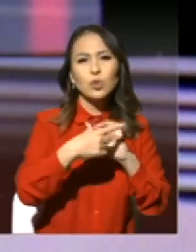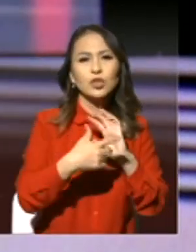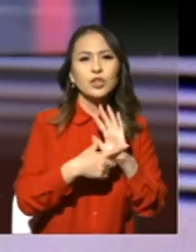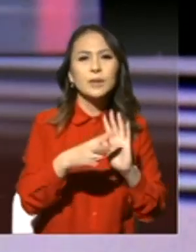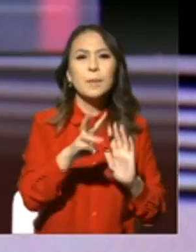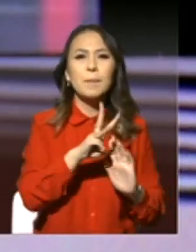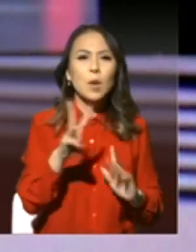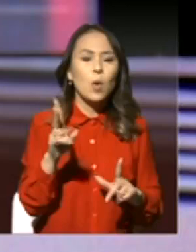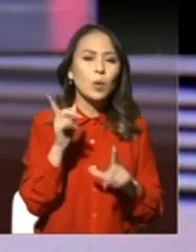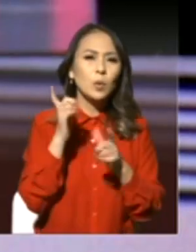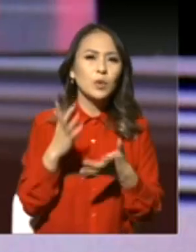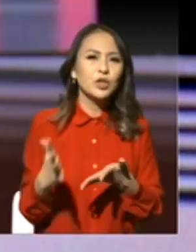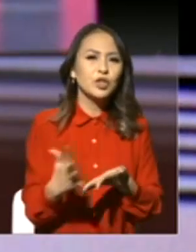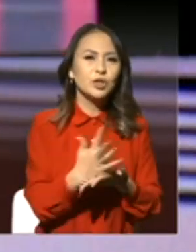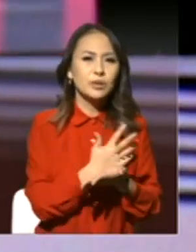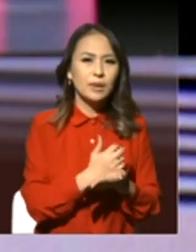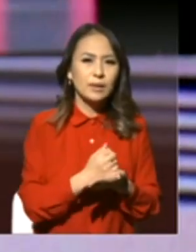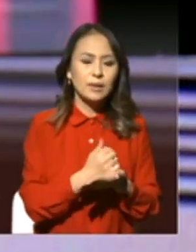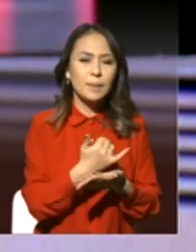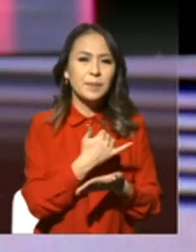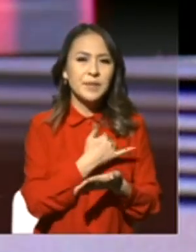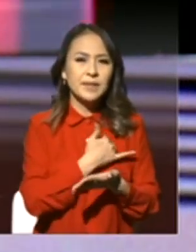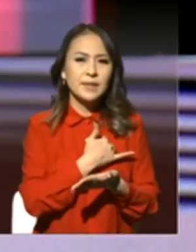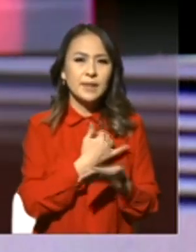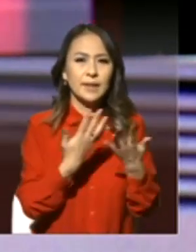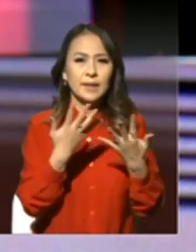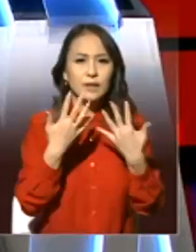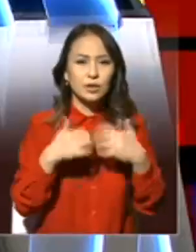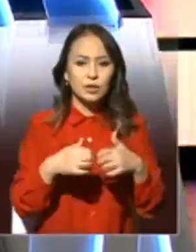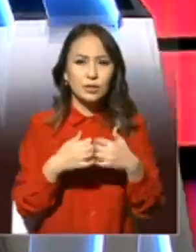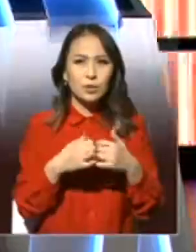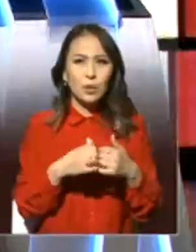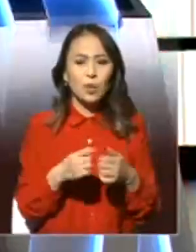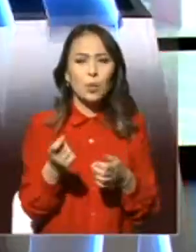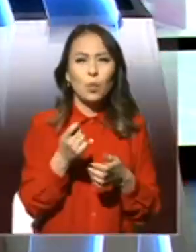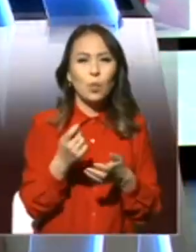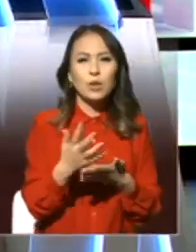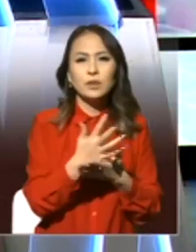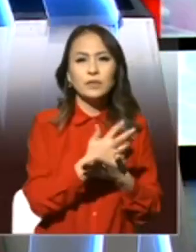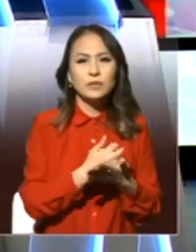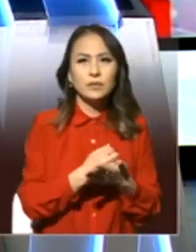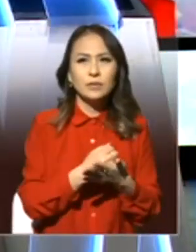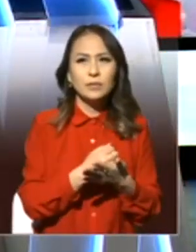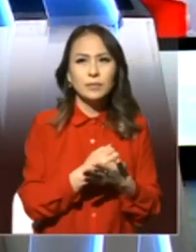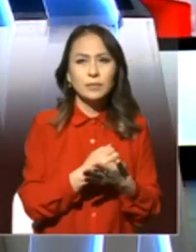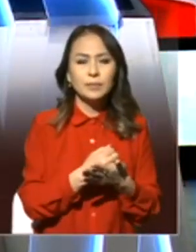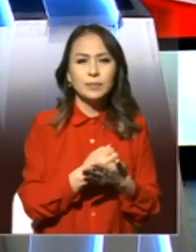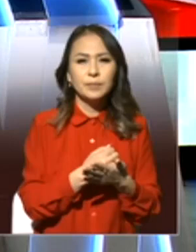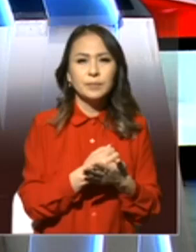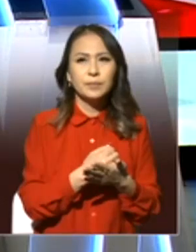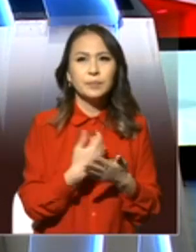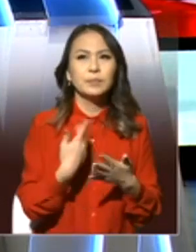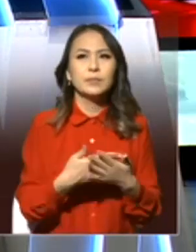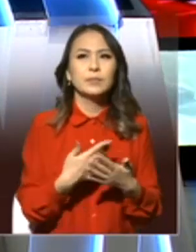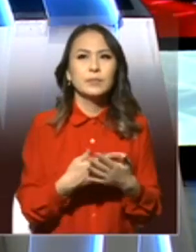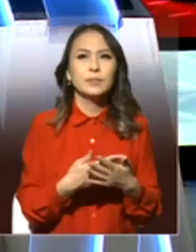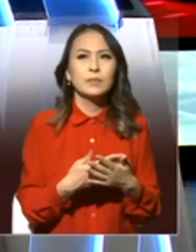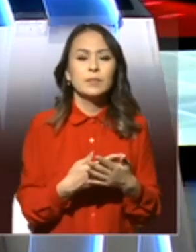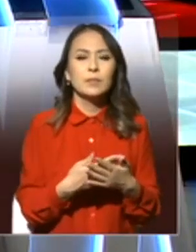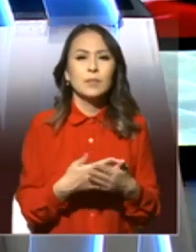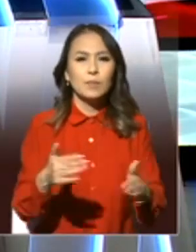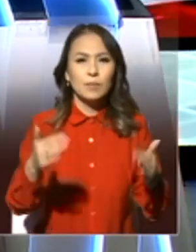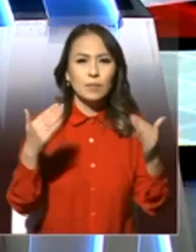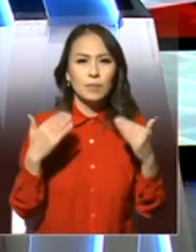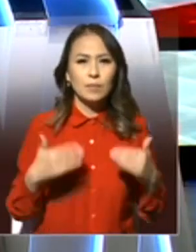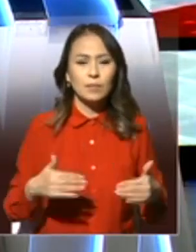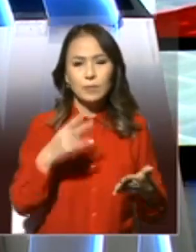тонна жинадық деп. Мен шаруашылықтарда сұрасам, урожайыңыз қалай болса, былтыр қандай болды десек, олар төмен көрсетіп